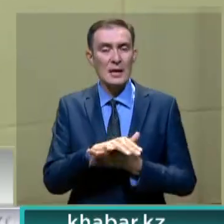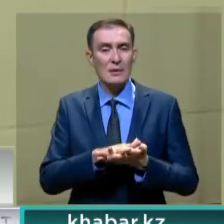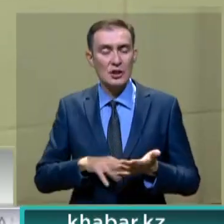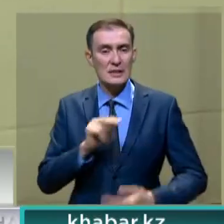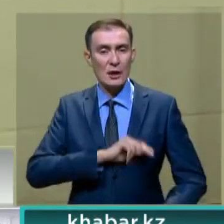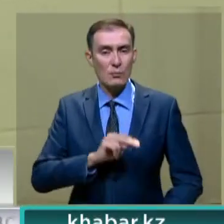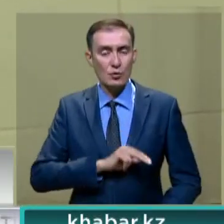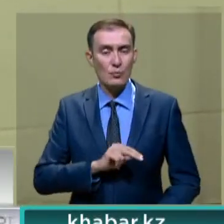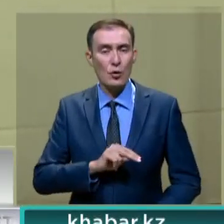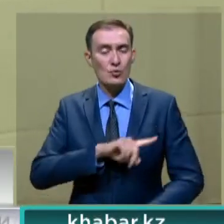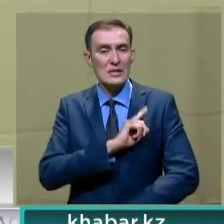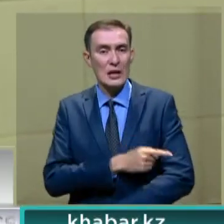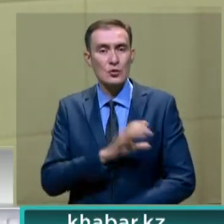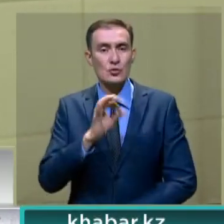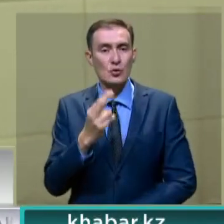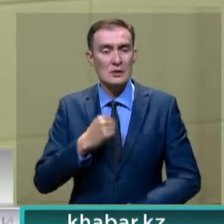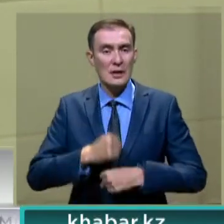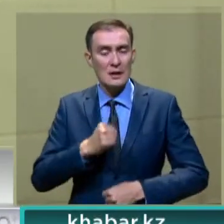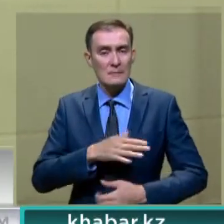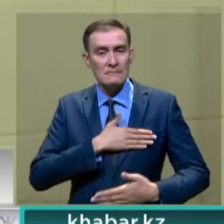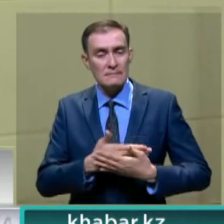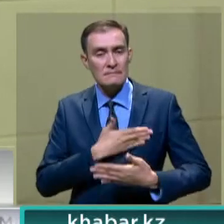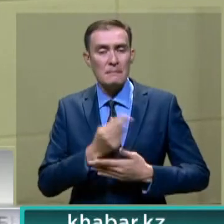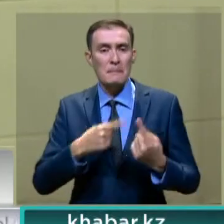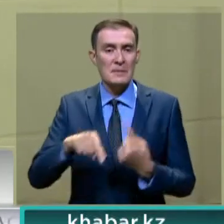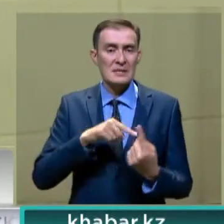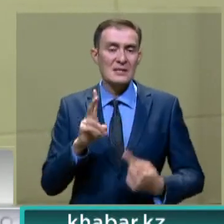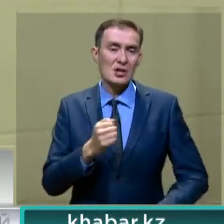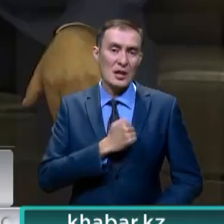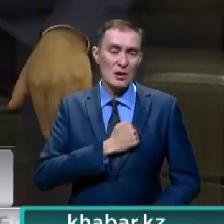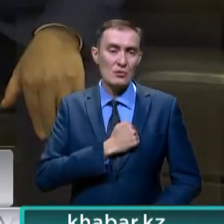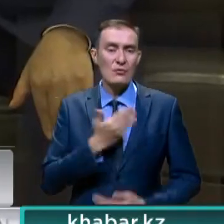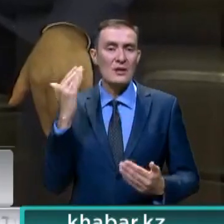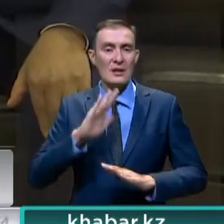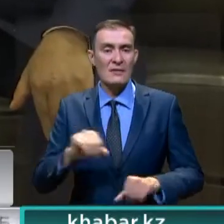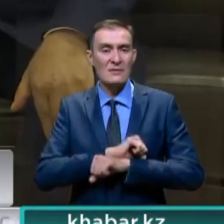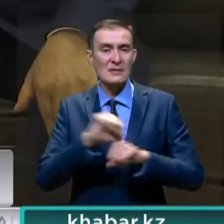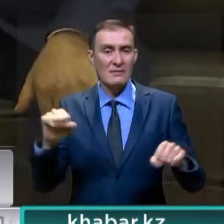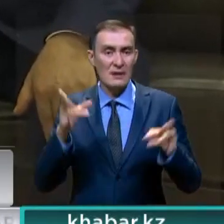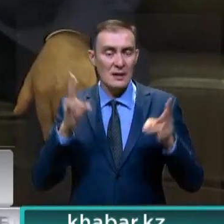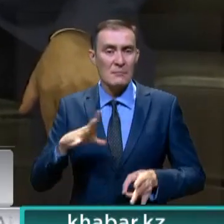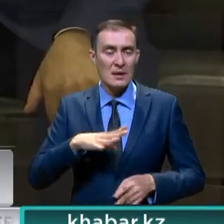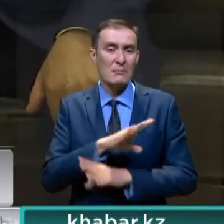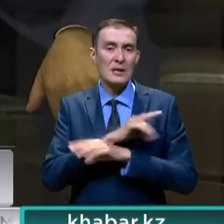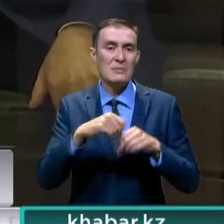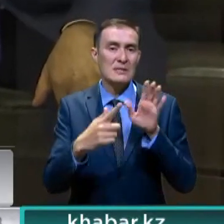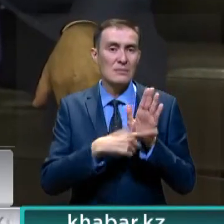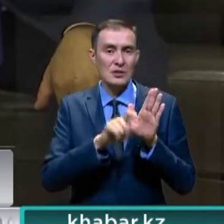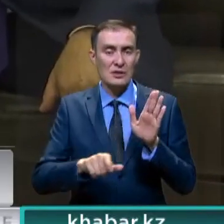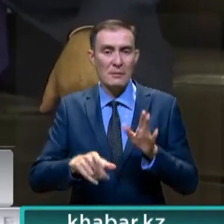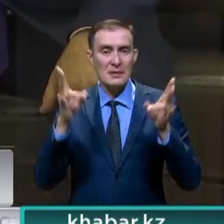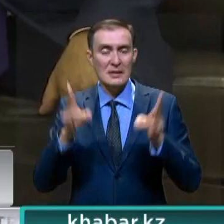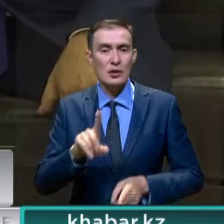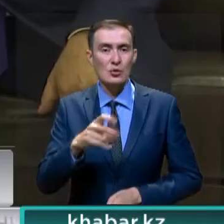Продолжается работа по усилению социальной ответственности бизнеса. К сожалению, в недавних взрывах погибло 17 человек. Пострадало